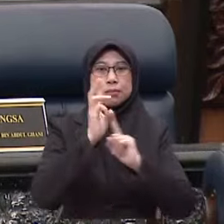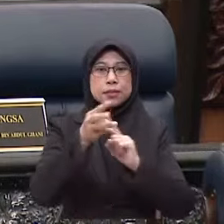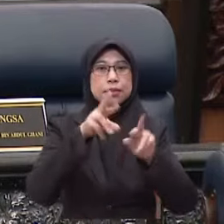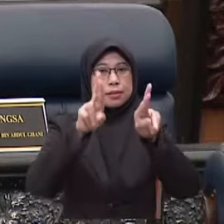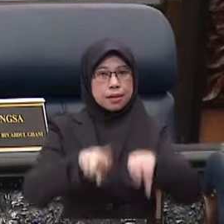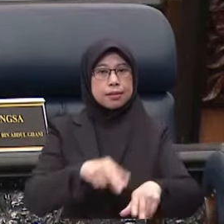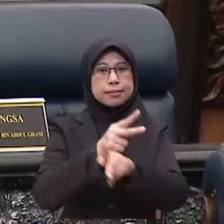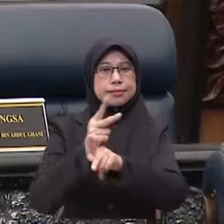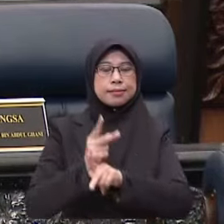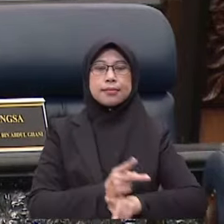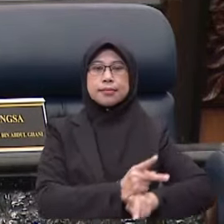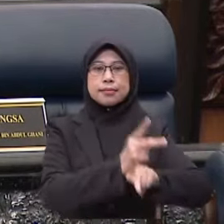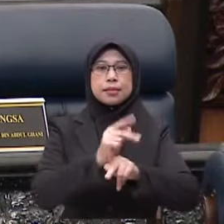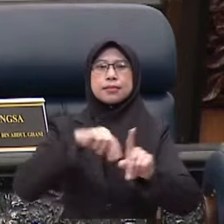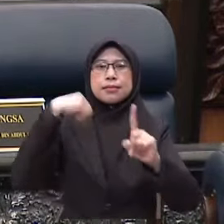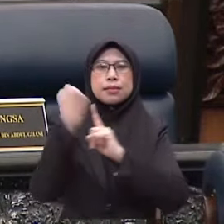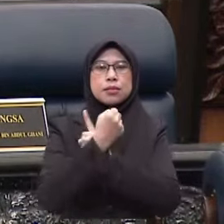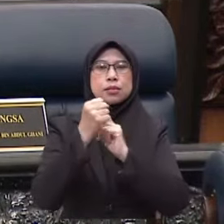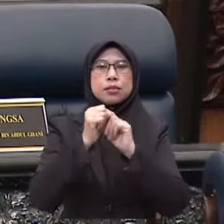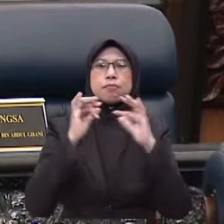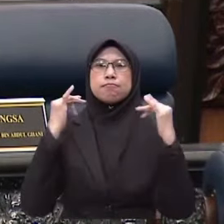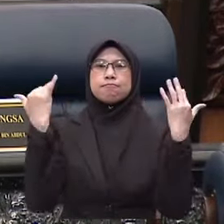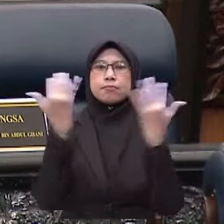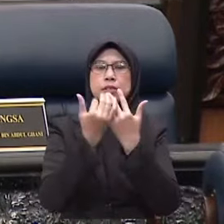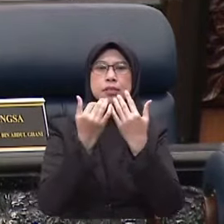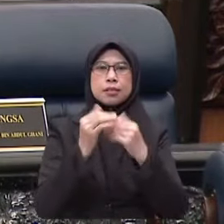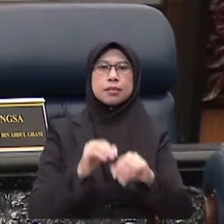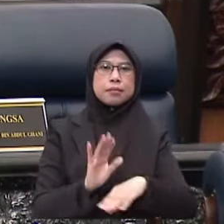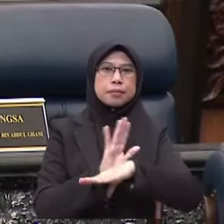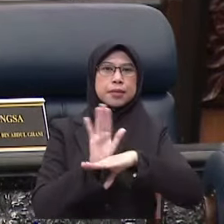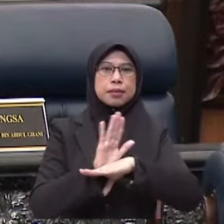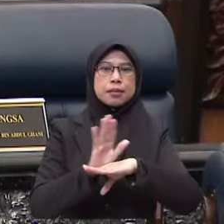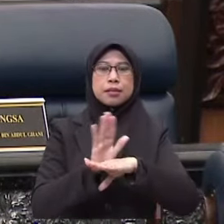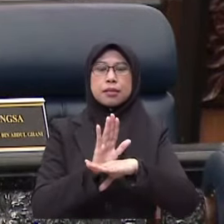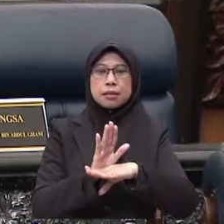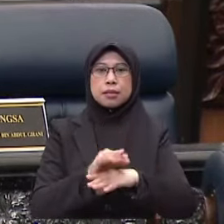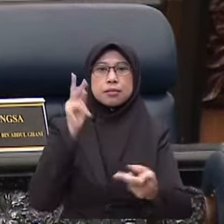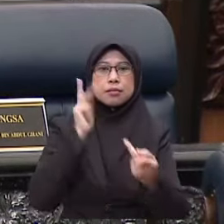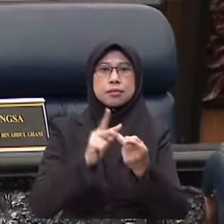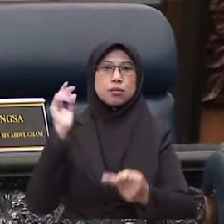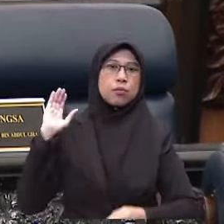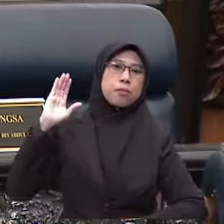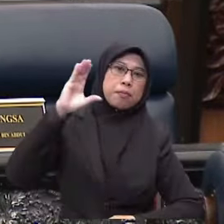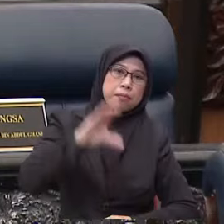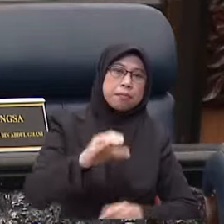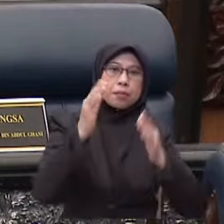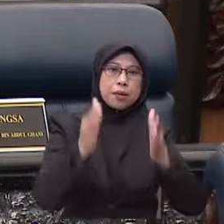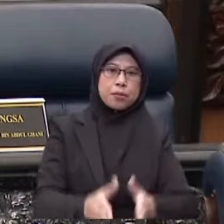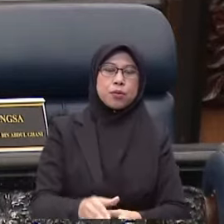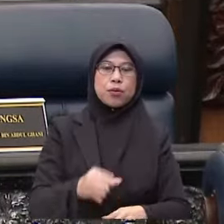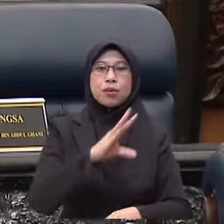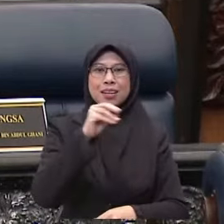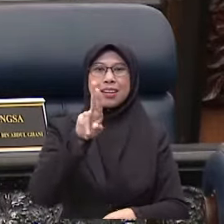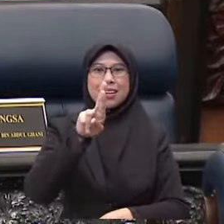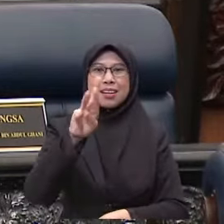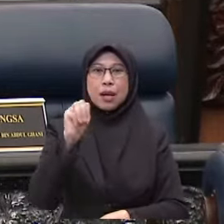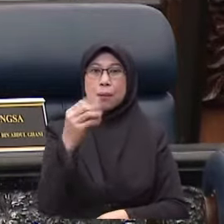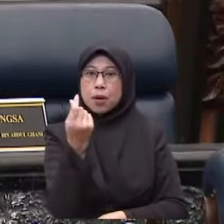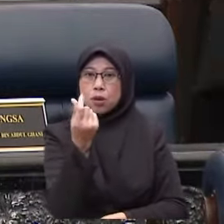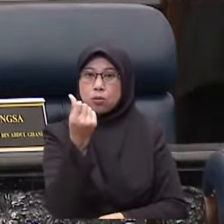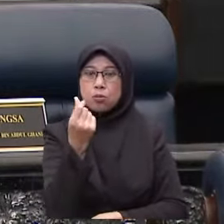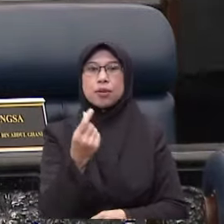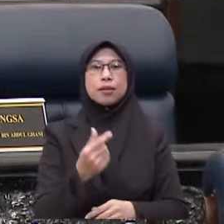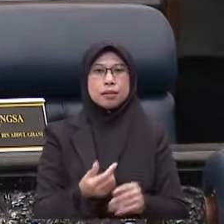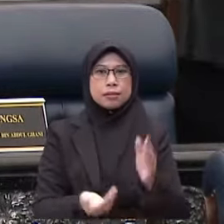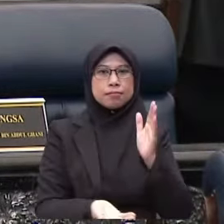rakyat terjaga keadaan persekitaran perniagaan yang kondusif untuk pelabur maka mata Wang negara tersebut juga akan